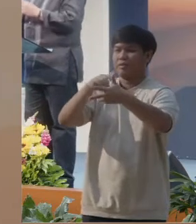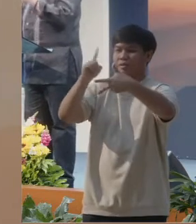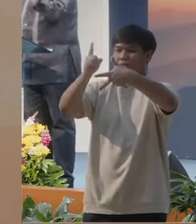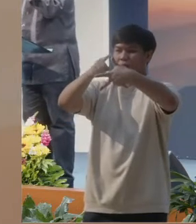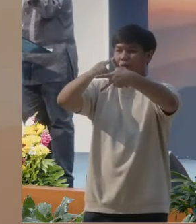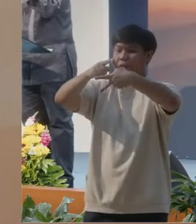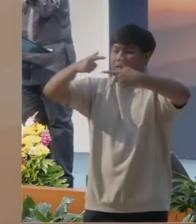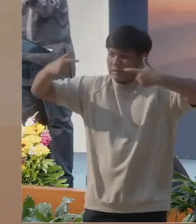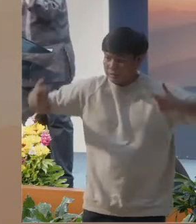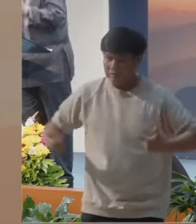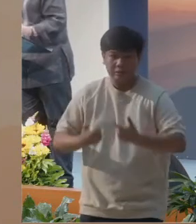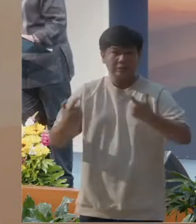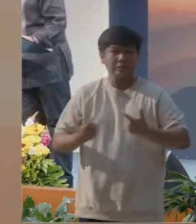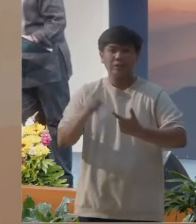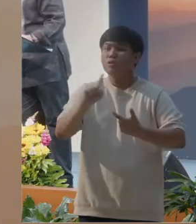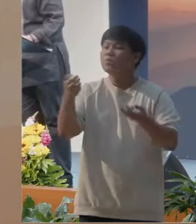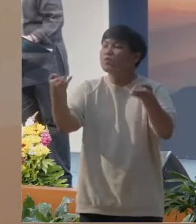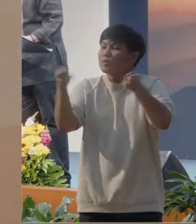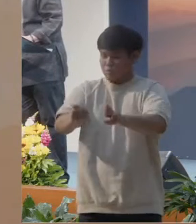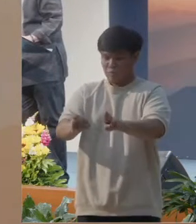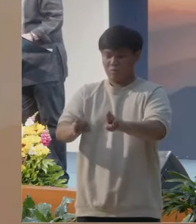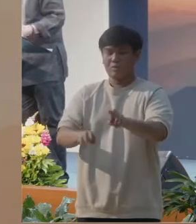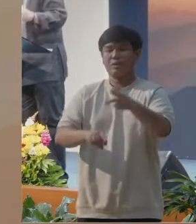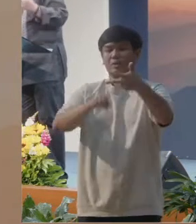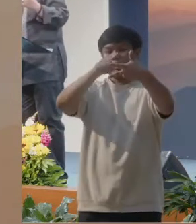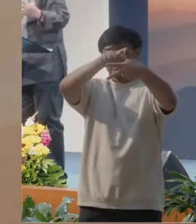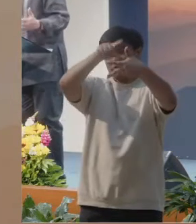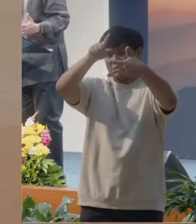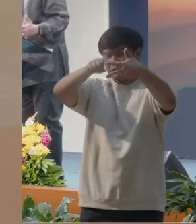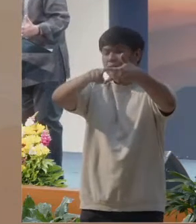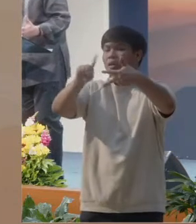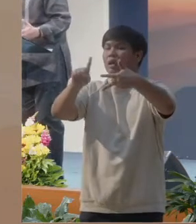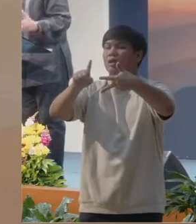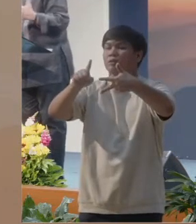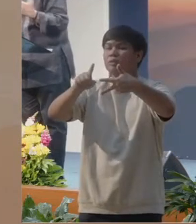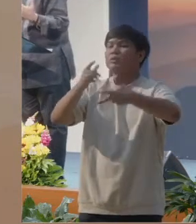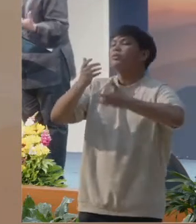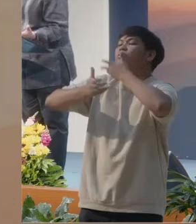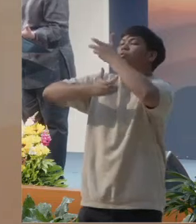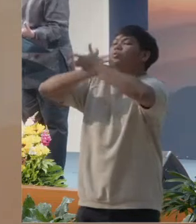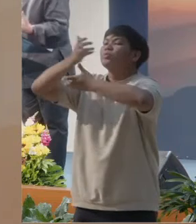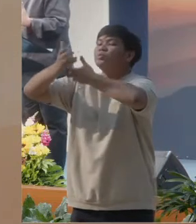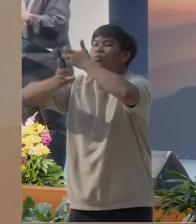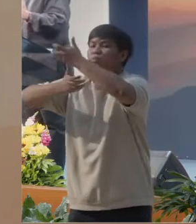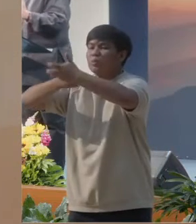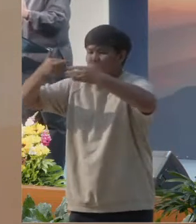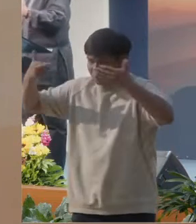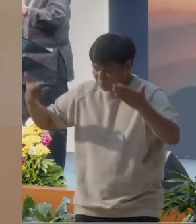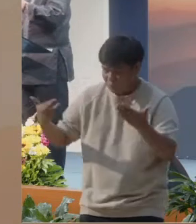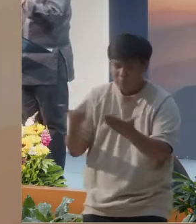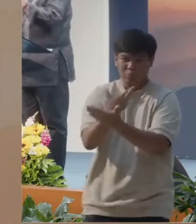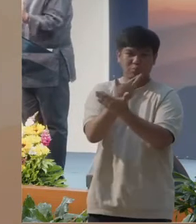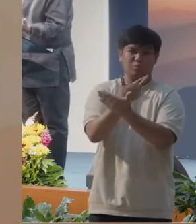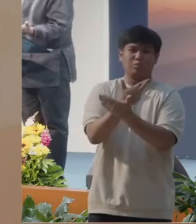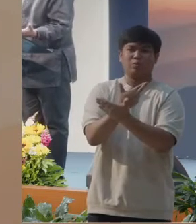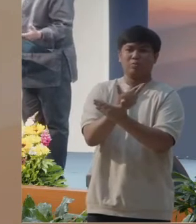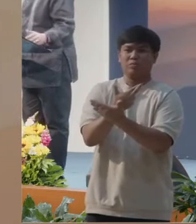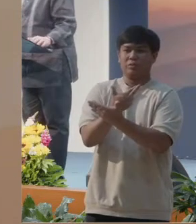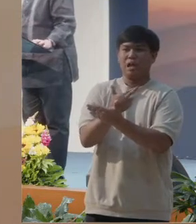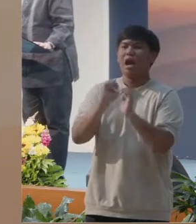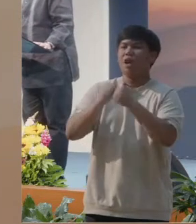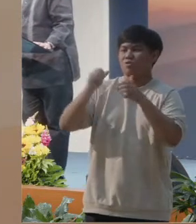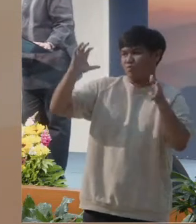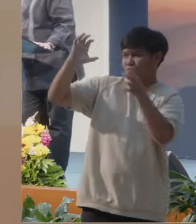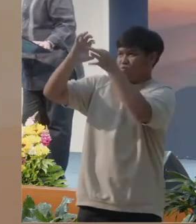ng kasalanan. Pangalawa, titignan po natin ang pagsisisi at ang pagpapabuti o pagpapanumbalik